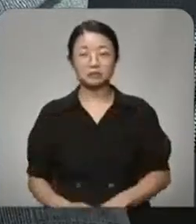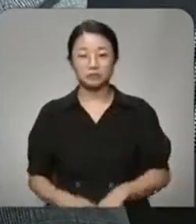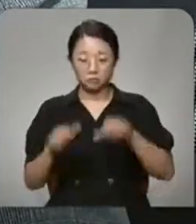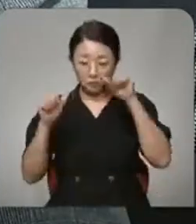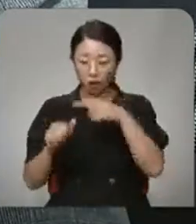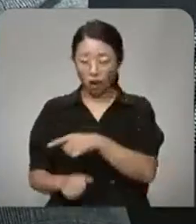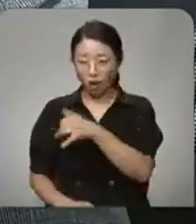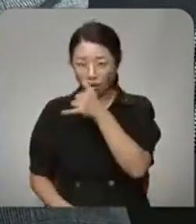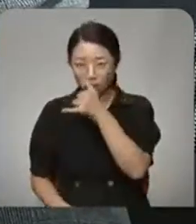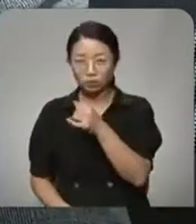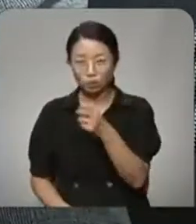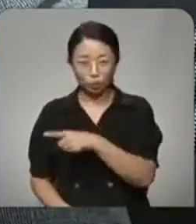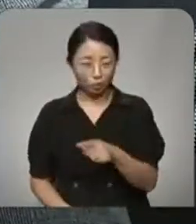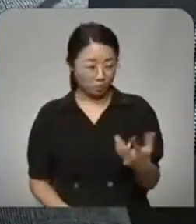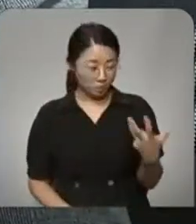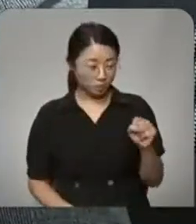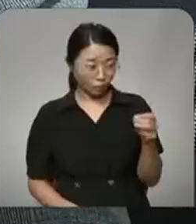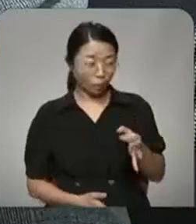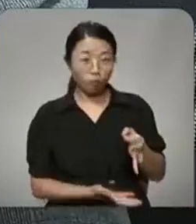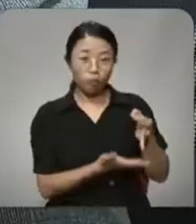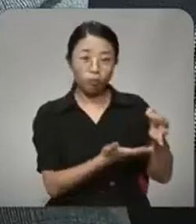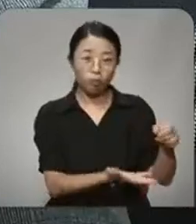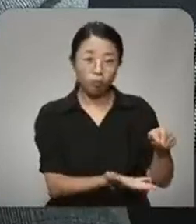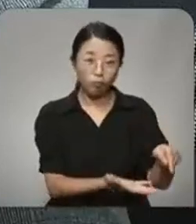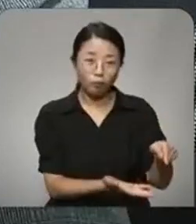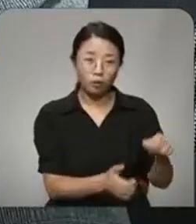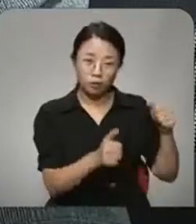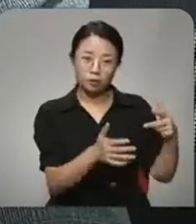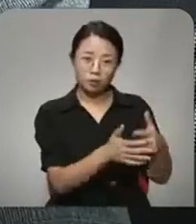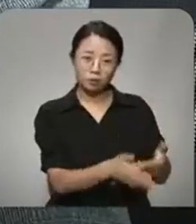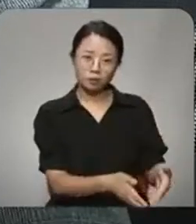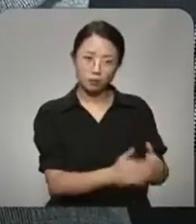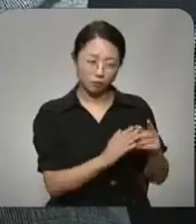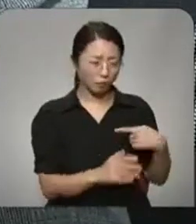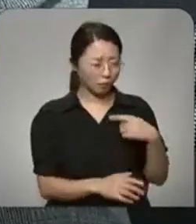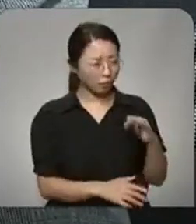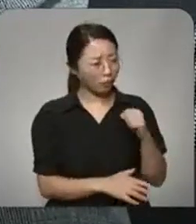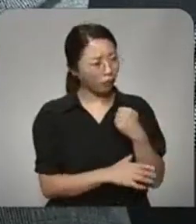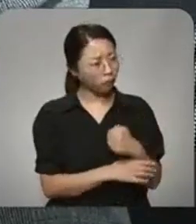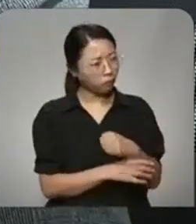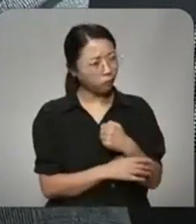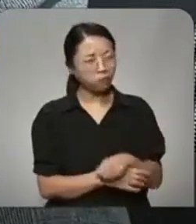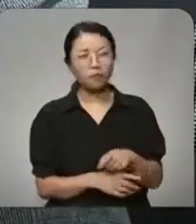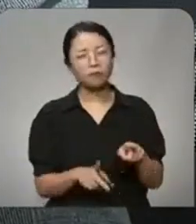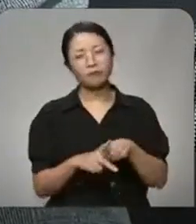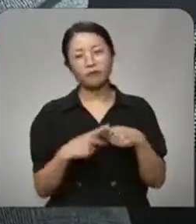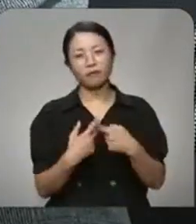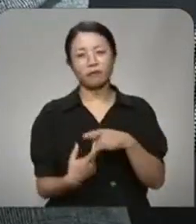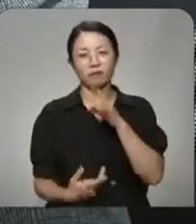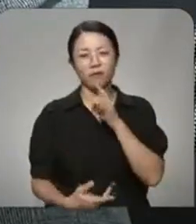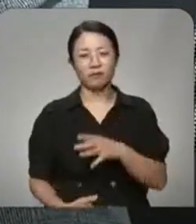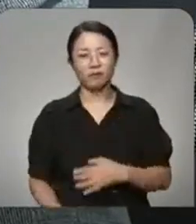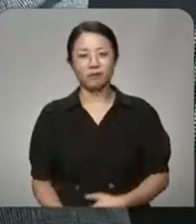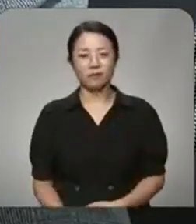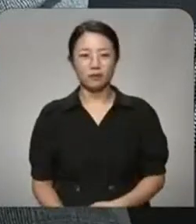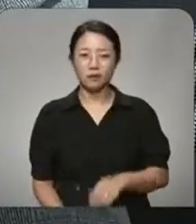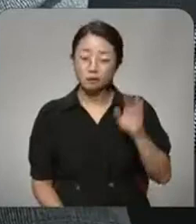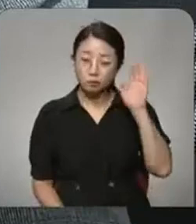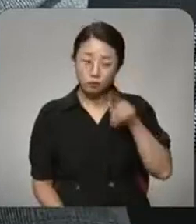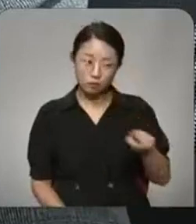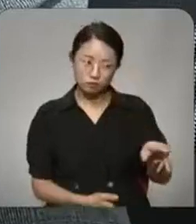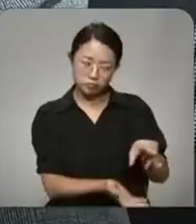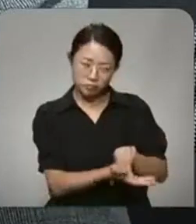불구하고 다 10억 이상 예산을 투입해서 스포츠 재단을 만든다는 것은 도저히 납득이한 겁니다